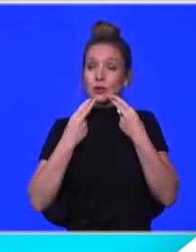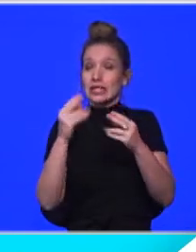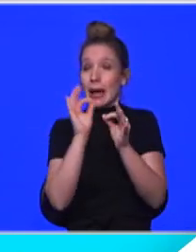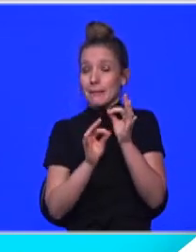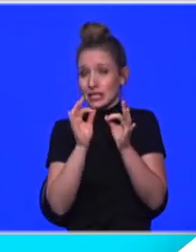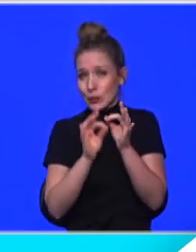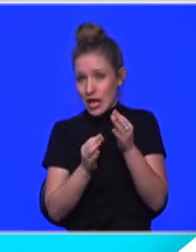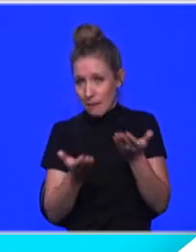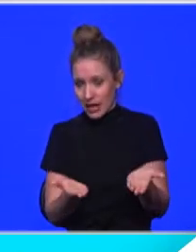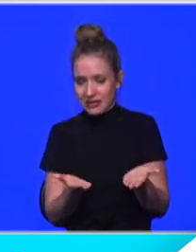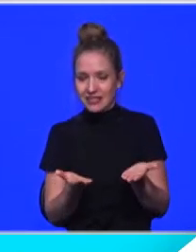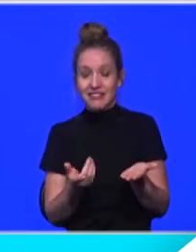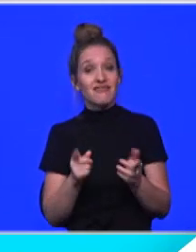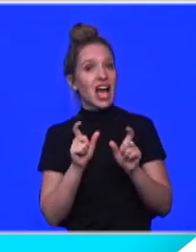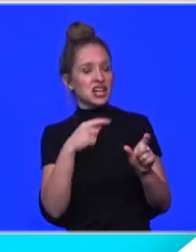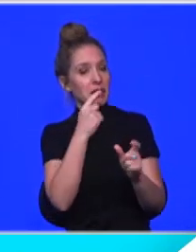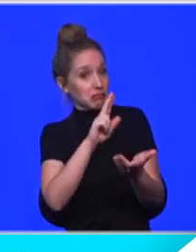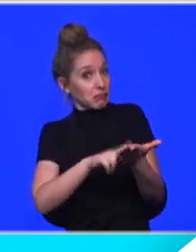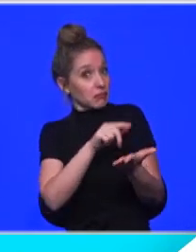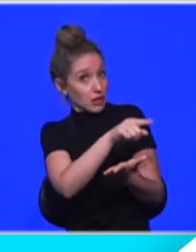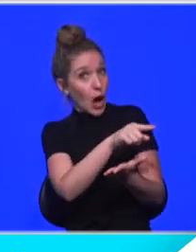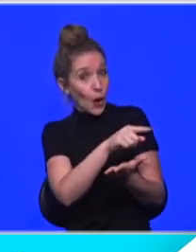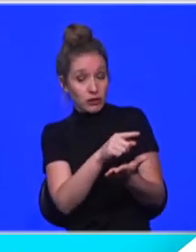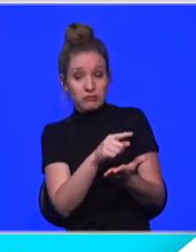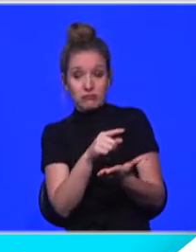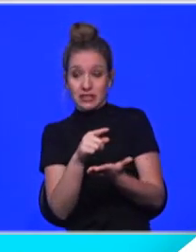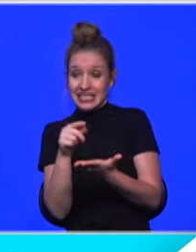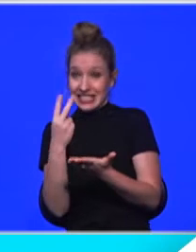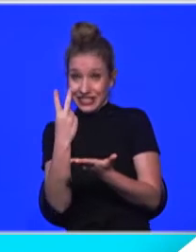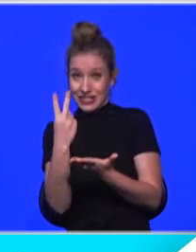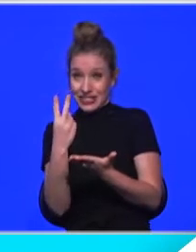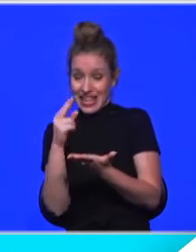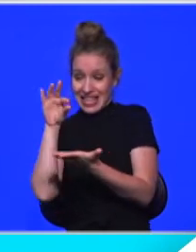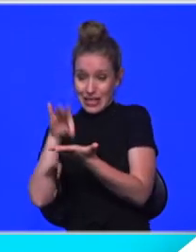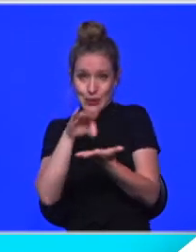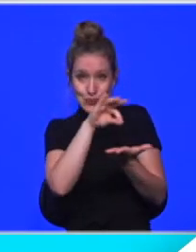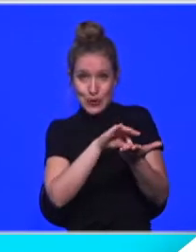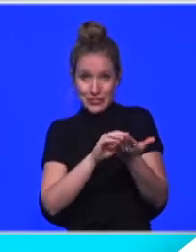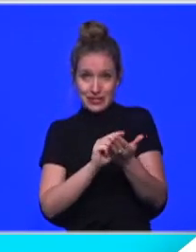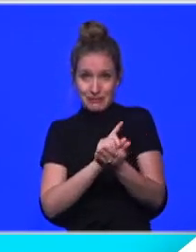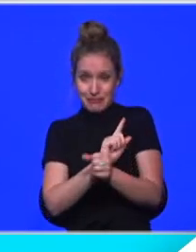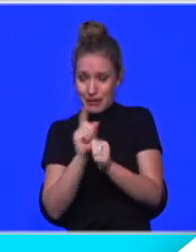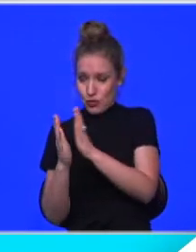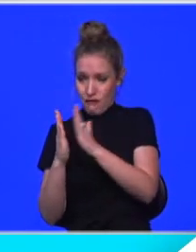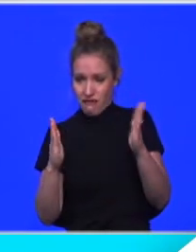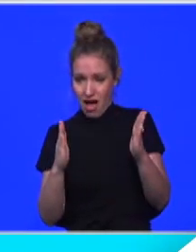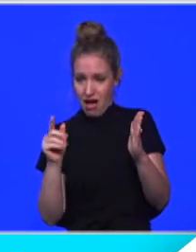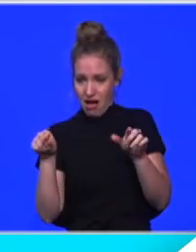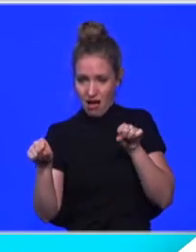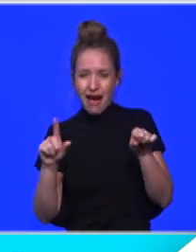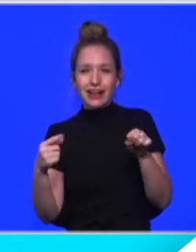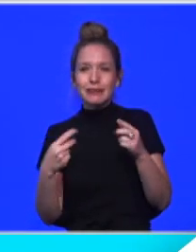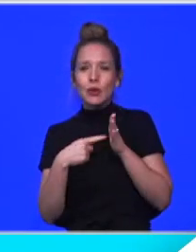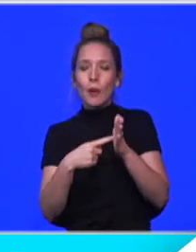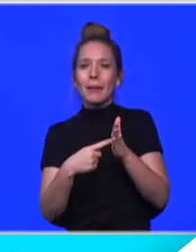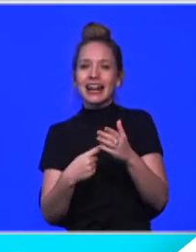איקס, באה הגנה ואומרת, נכון, אתם מדברים על שתי נקודות בציר הזמן, אבל אתם לא מראים את ההקשר של הדברים